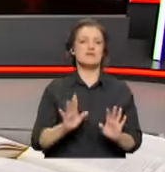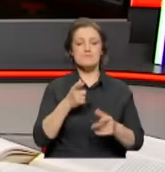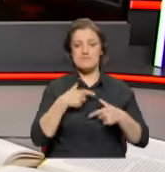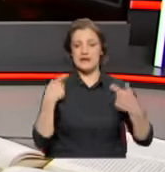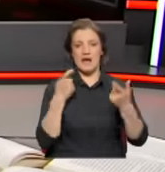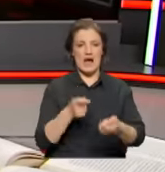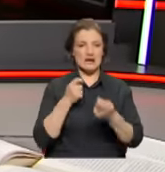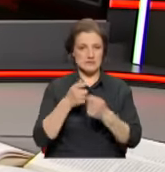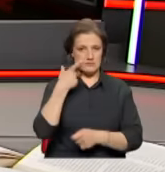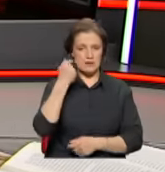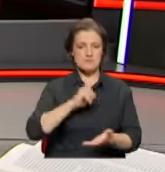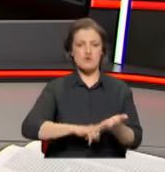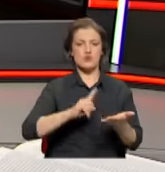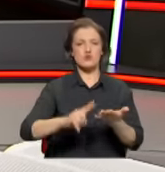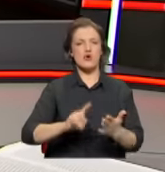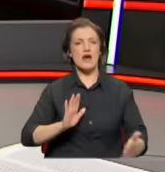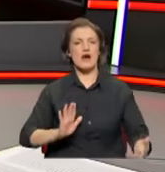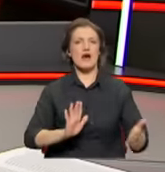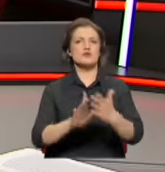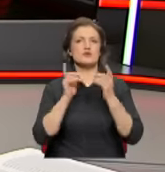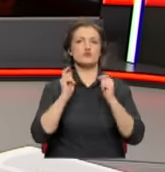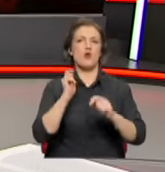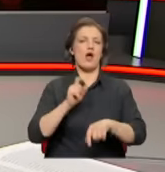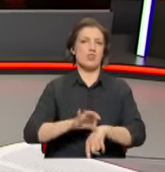Milli Eğitim Bakanı'nın protokole karşı zor anları.